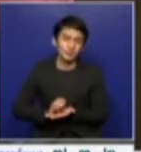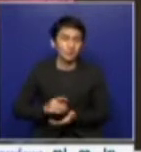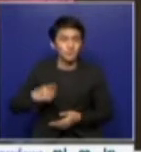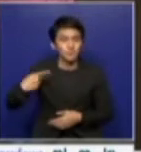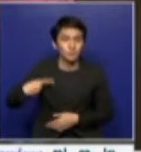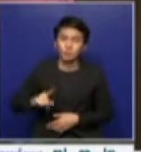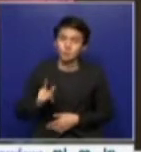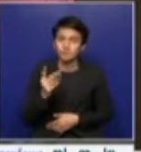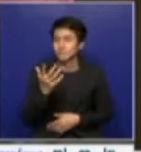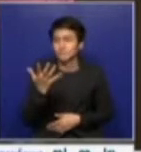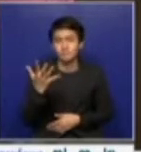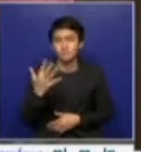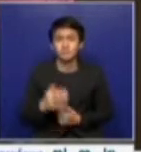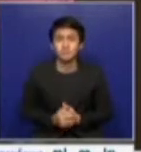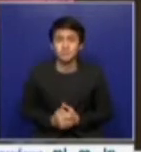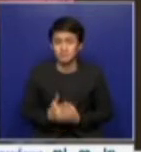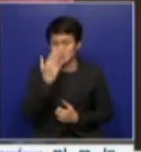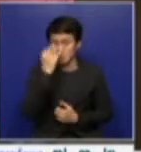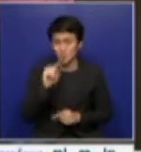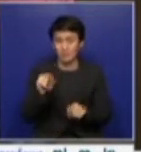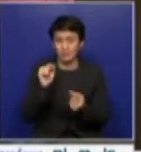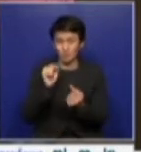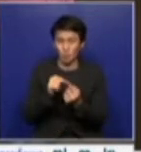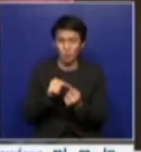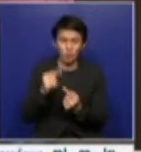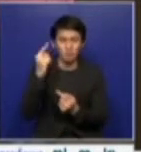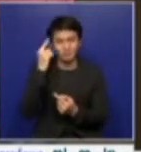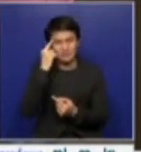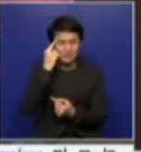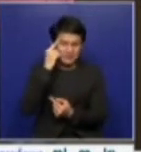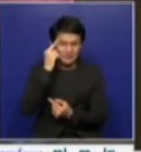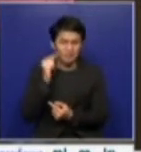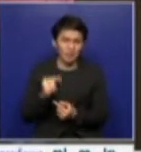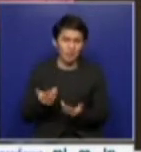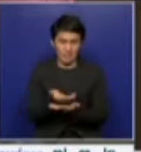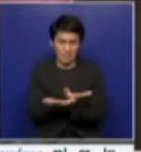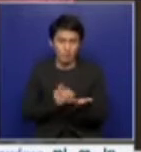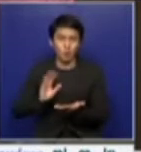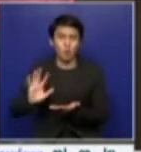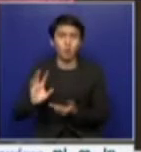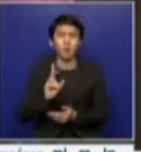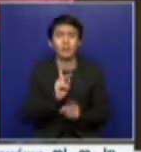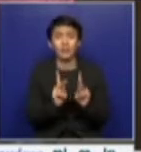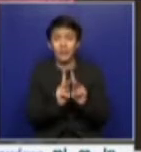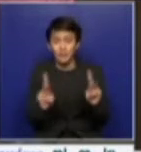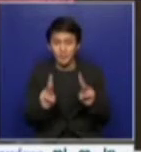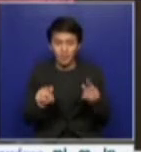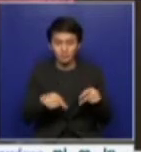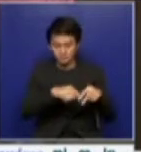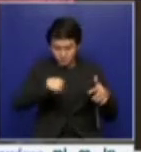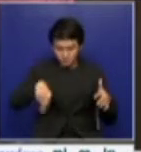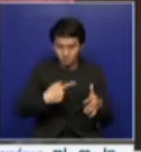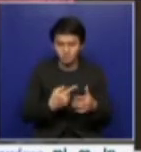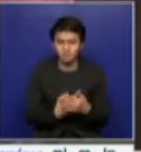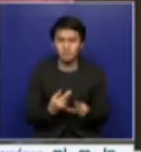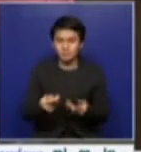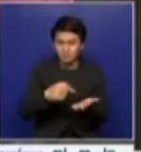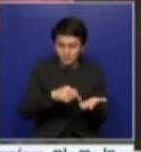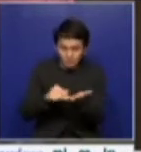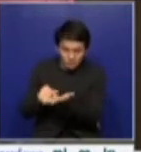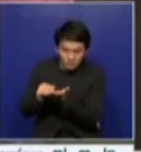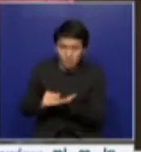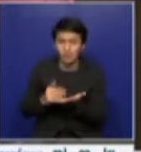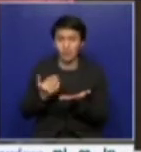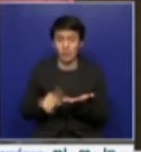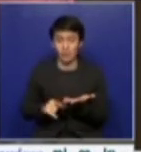ใดทั้งสิ้นเพราะเป็นการรวบรวมเอาความเห็นของสมาชิกของกรรมาธิการแต่ละท่านเข้ามาและ